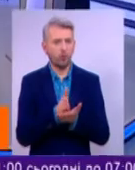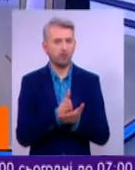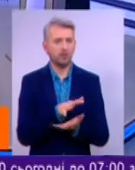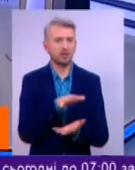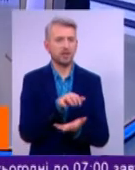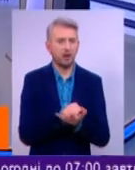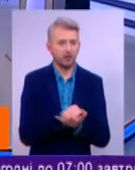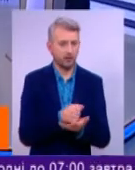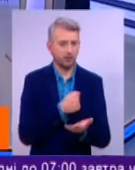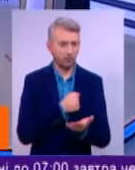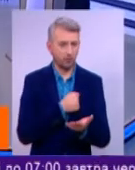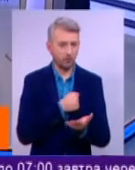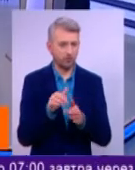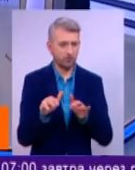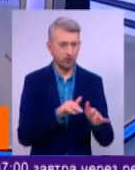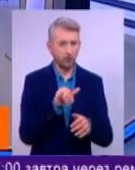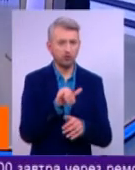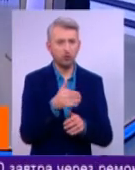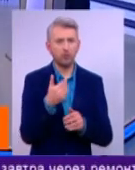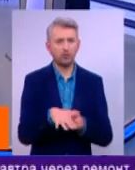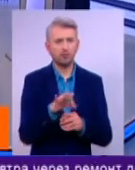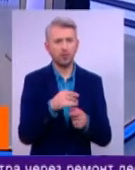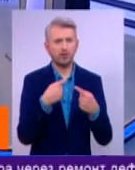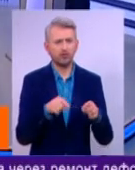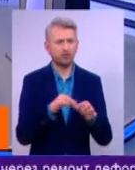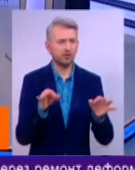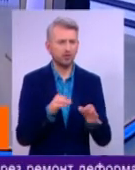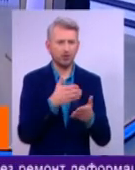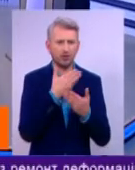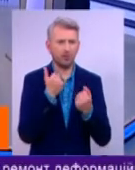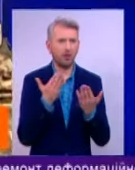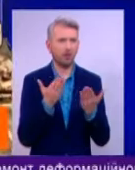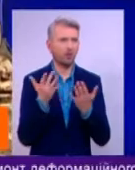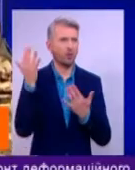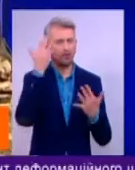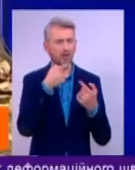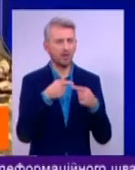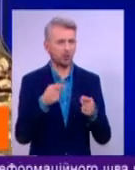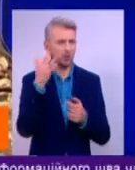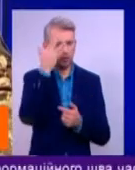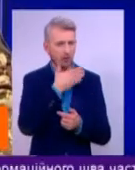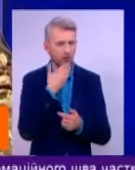зайнятий військовою справою, в нього вже про інше нічого немає, якихось інших думок.